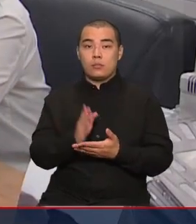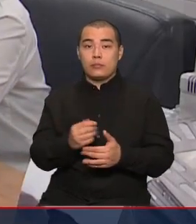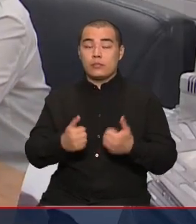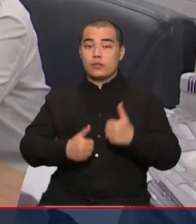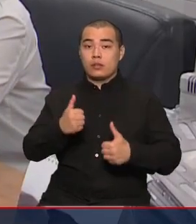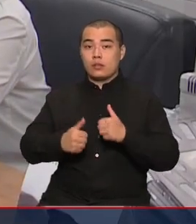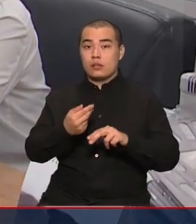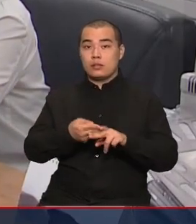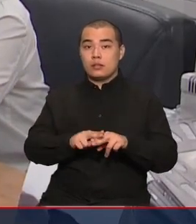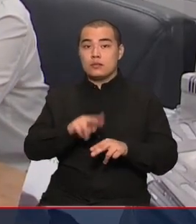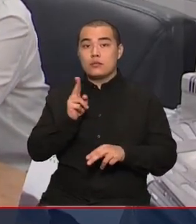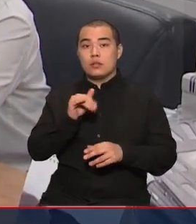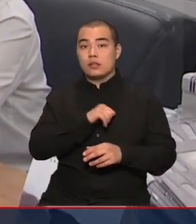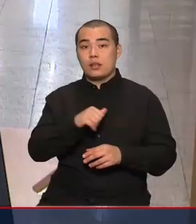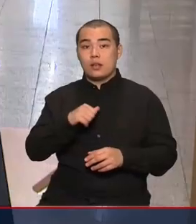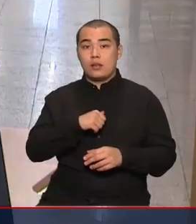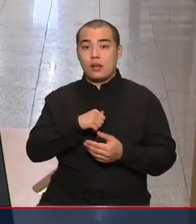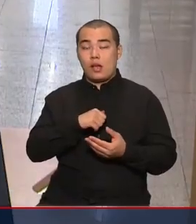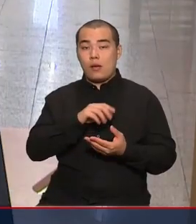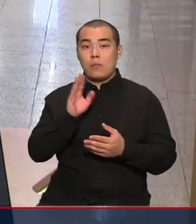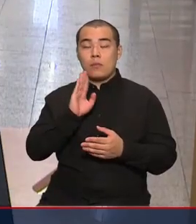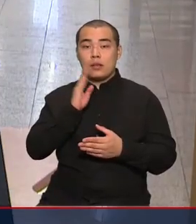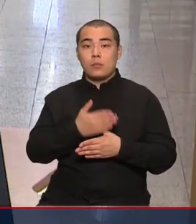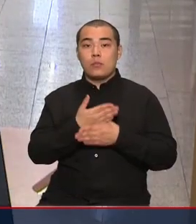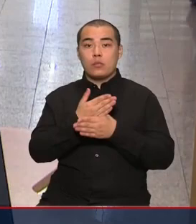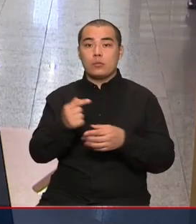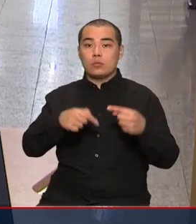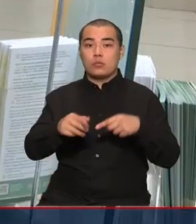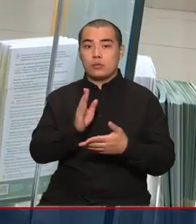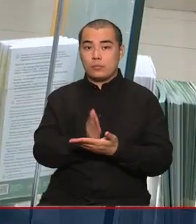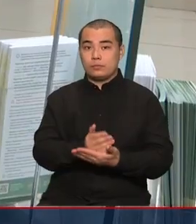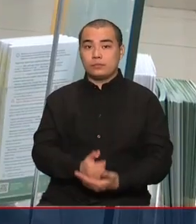Олар келтірілген шығын көлемін есептеп, қаржылай қолдау көрсетеді.